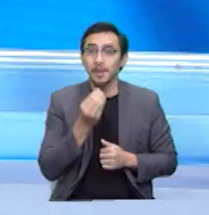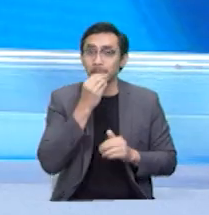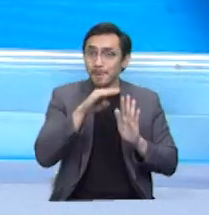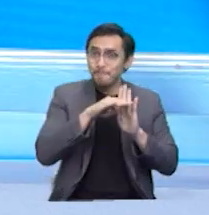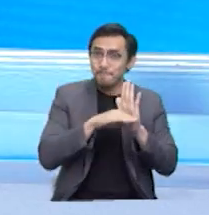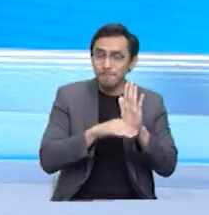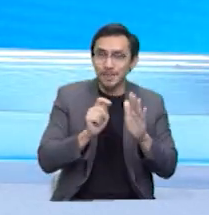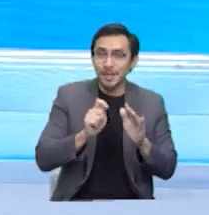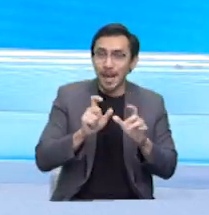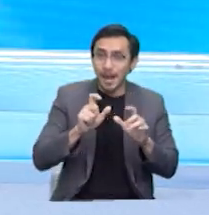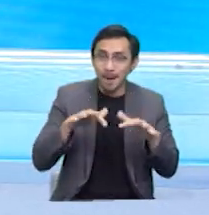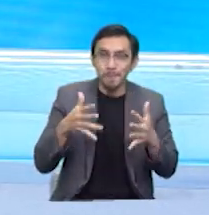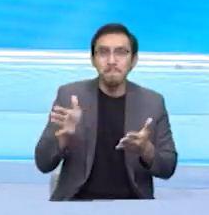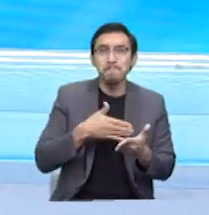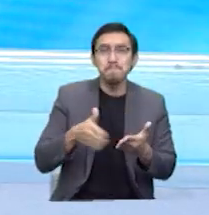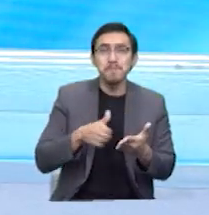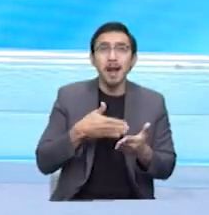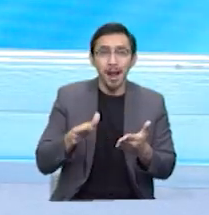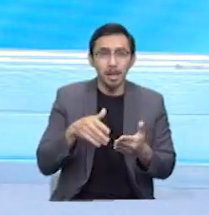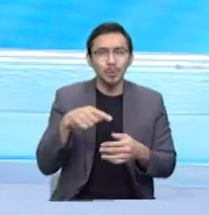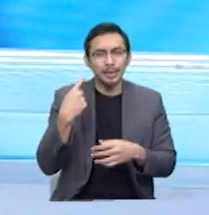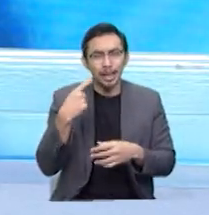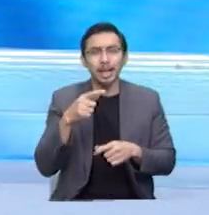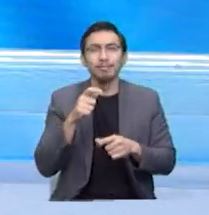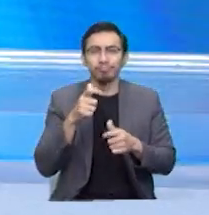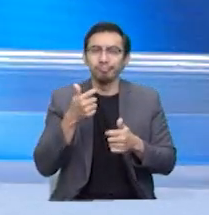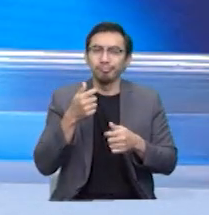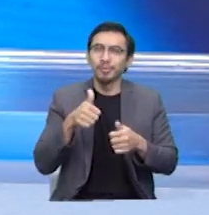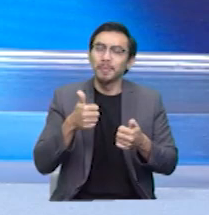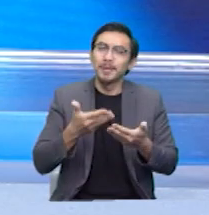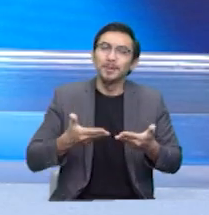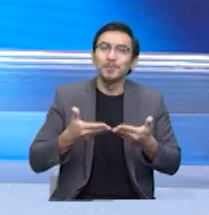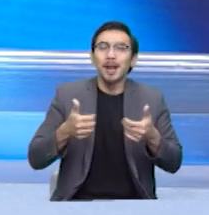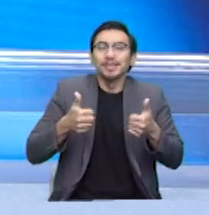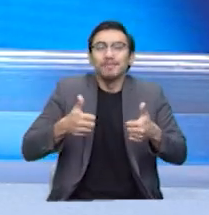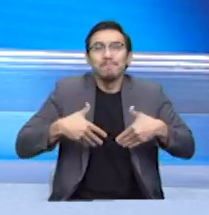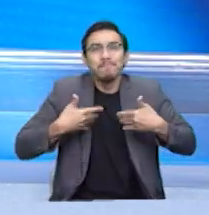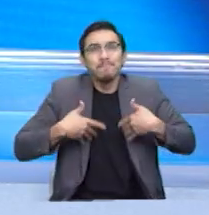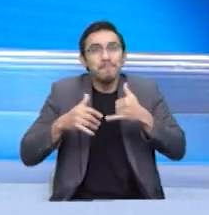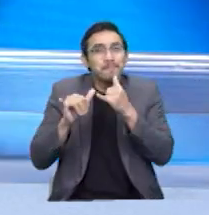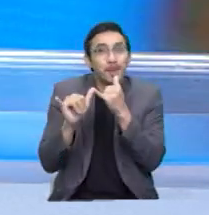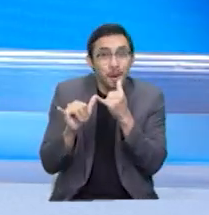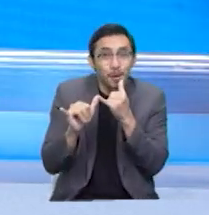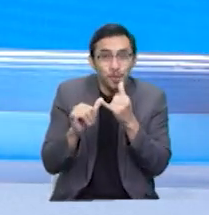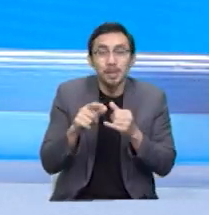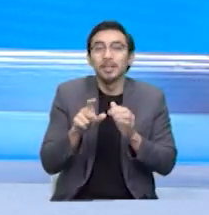Pemirsa, menu kuliner dengan teknik dibakar atau barbecue kerap menjadi pilihan untuk menemani momen perayaan malam pergantian tahun. Salah